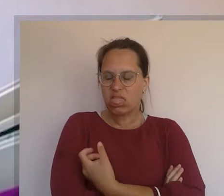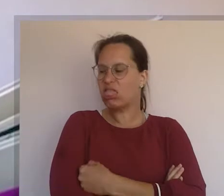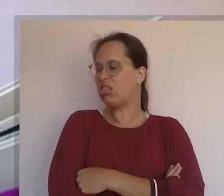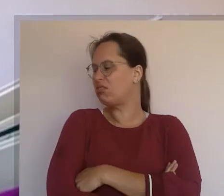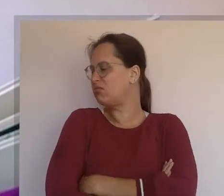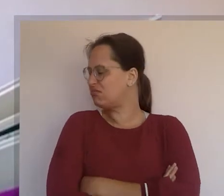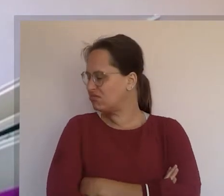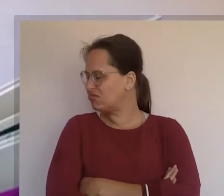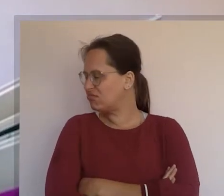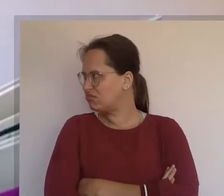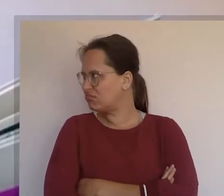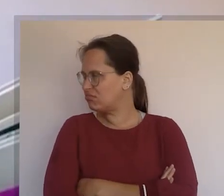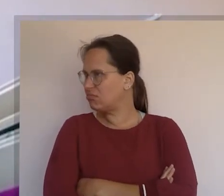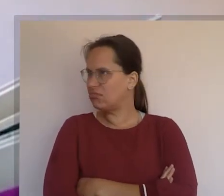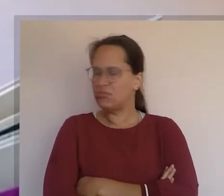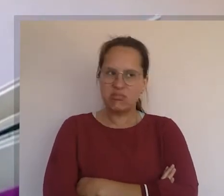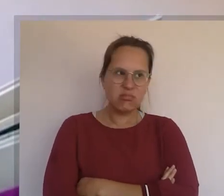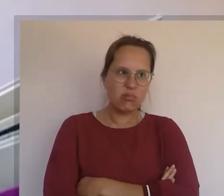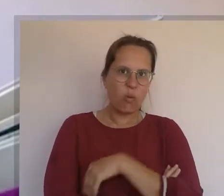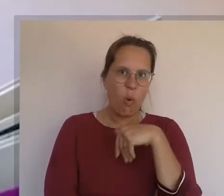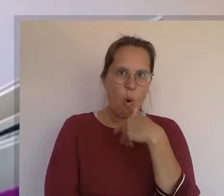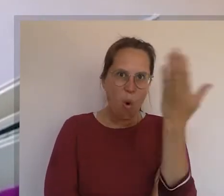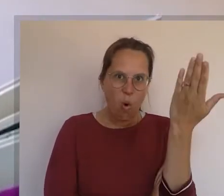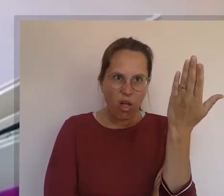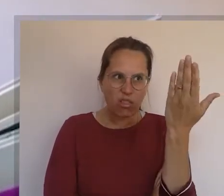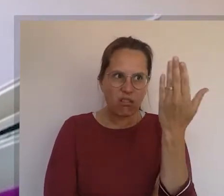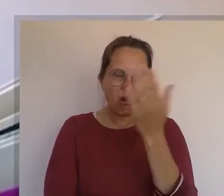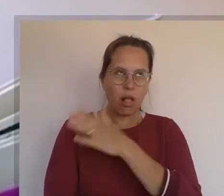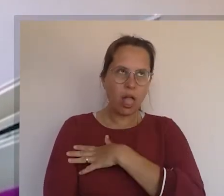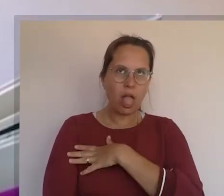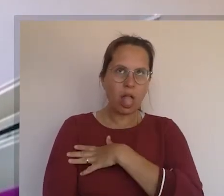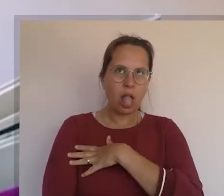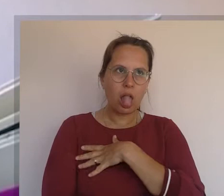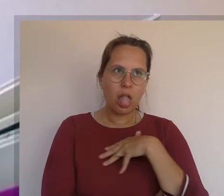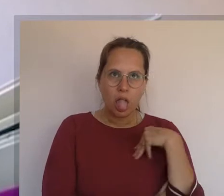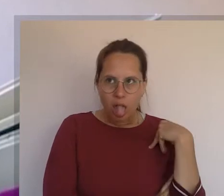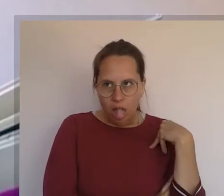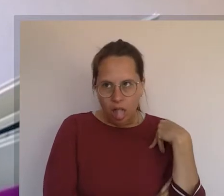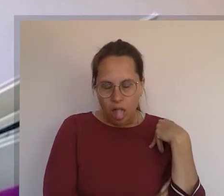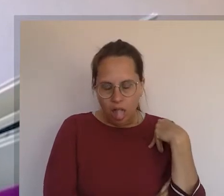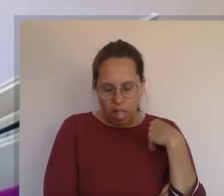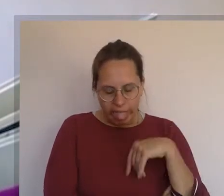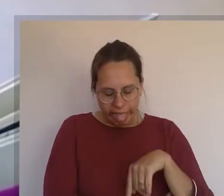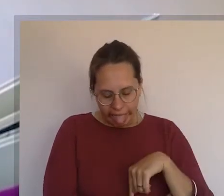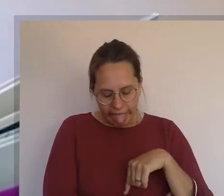Boh. Wat duurt die ochtend lang.